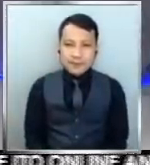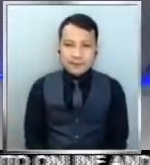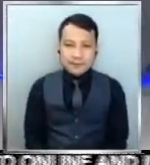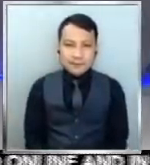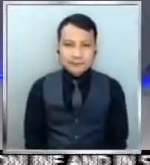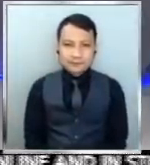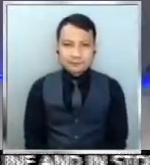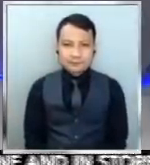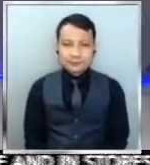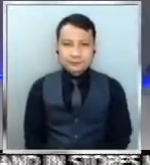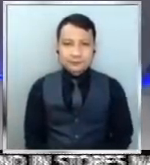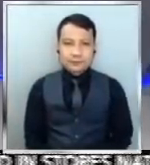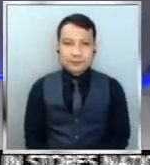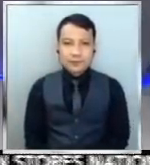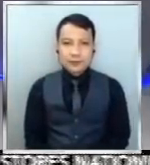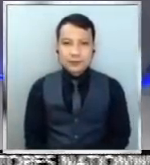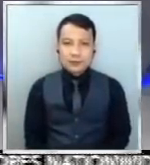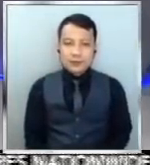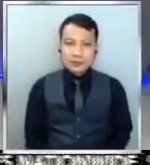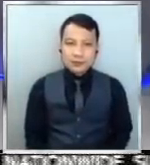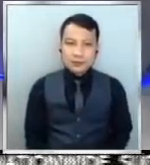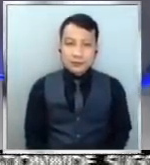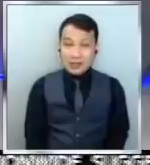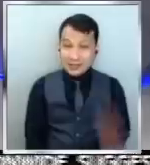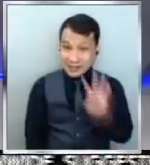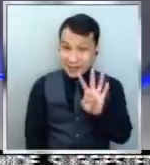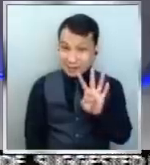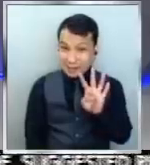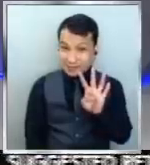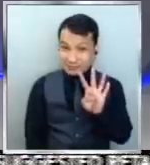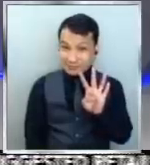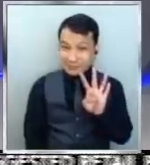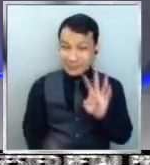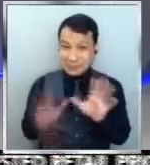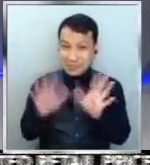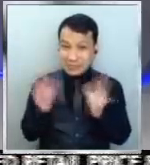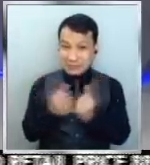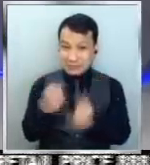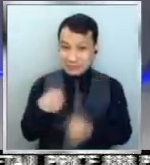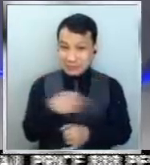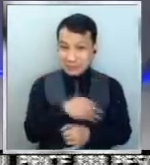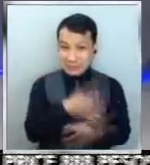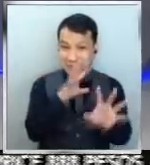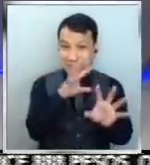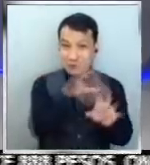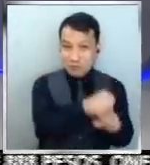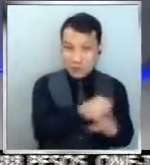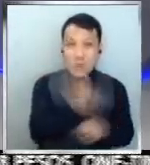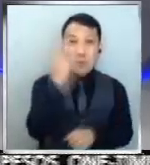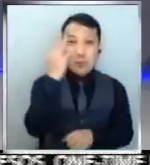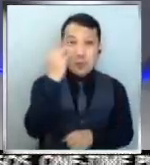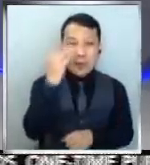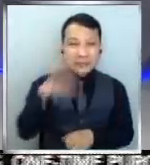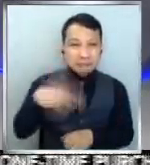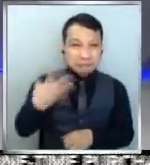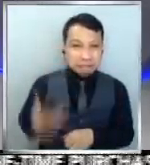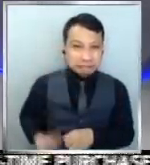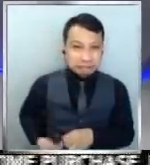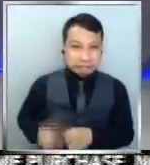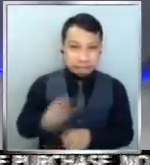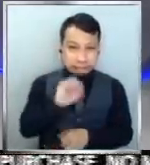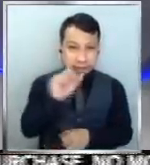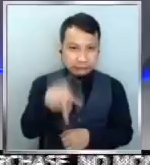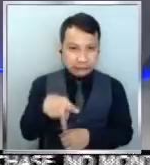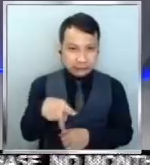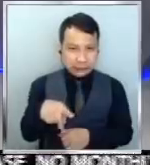Arestado ang apat na opisyal ng barangay sa Maynila matapos mabisto ang kanilang modus sa bigay ng ayuda. Ang mga suspect nagpanggap o manong benepisyaryo